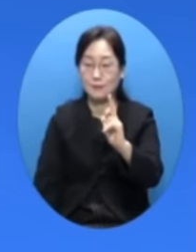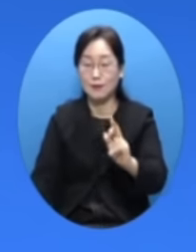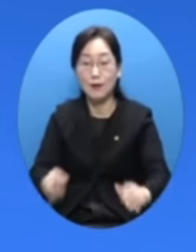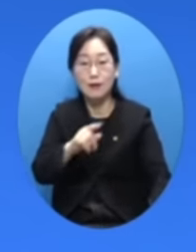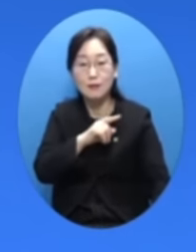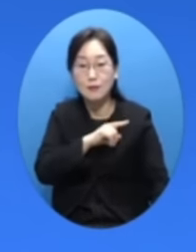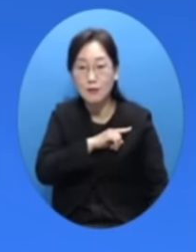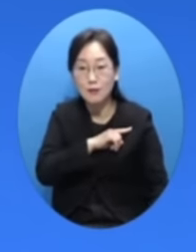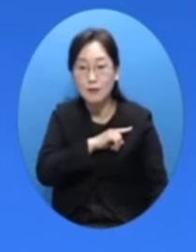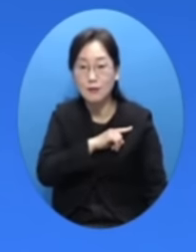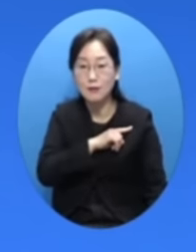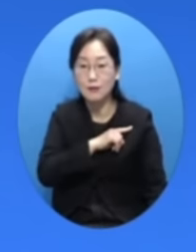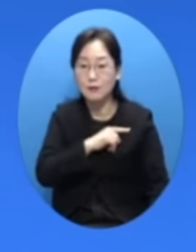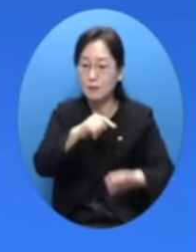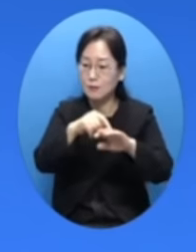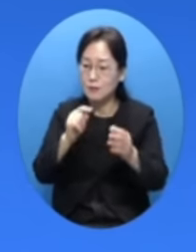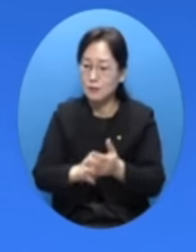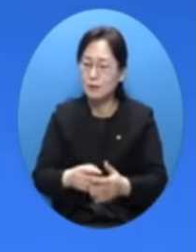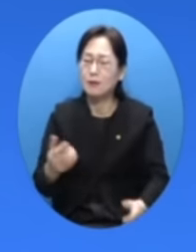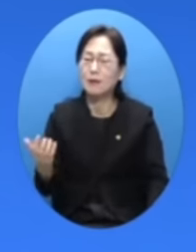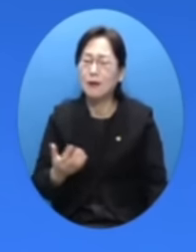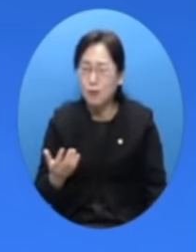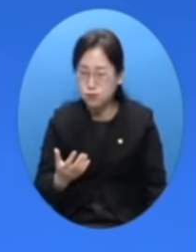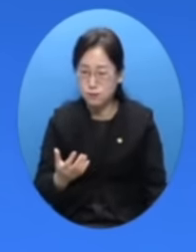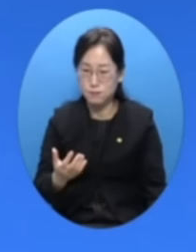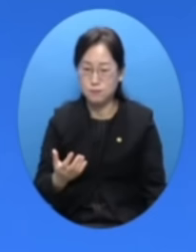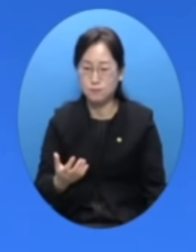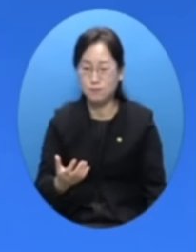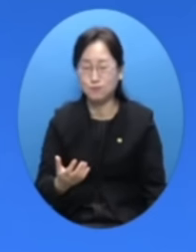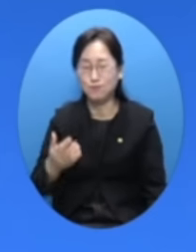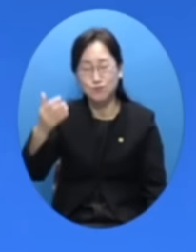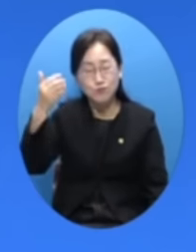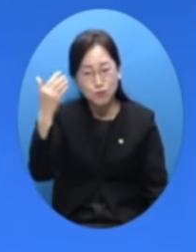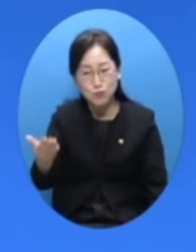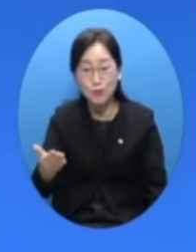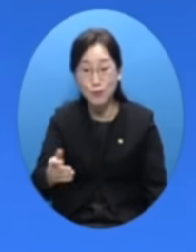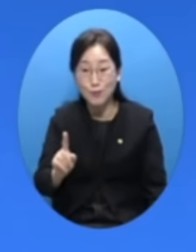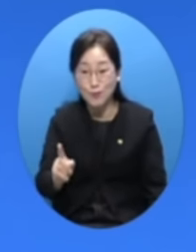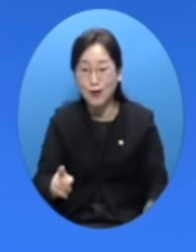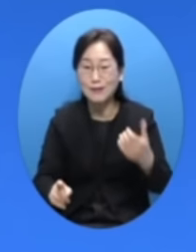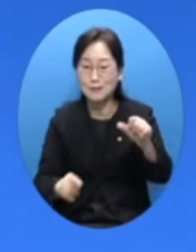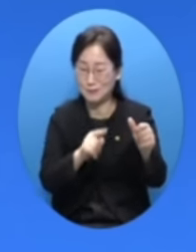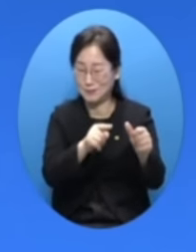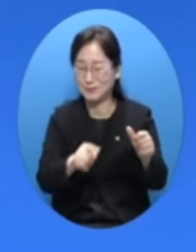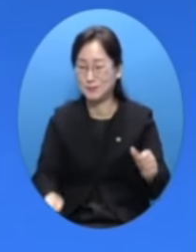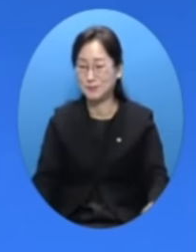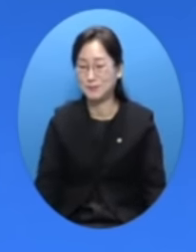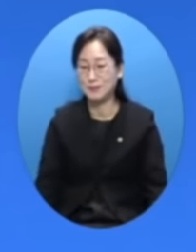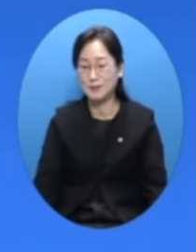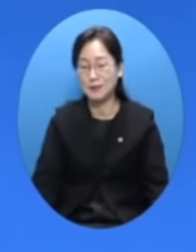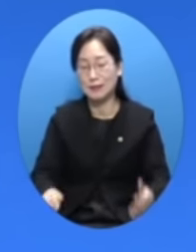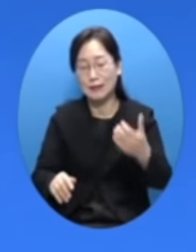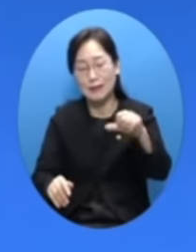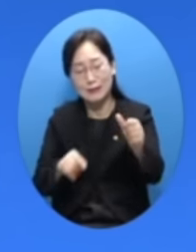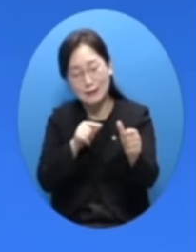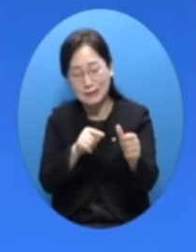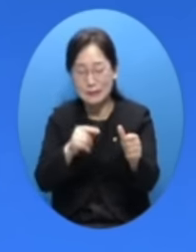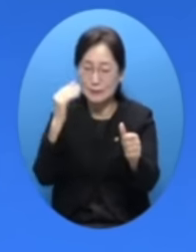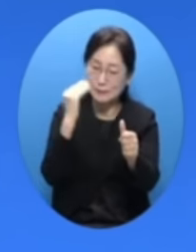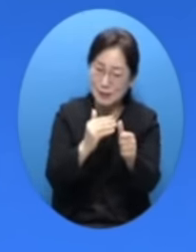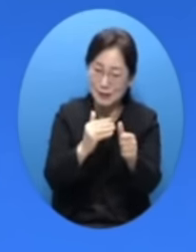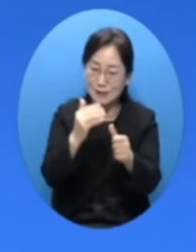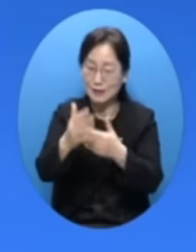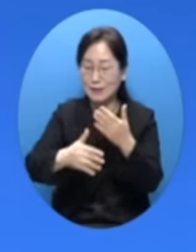가장 마음 아픈 질문을 아들 이삭이 합니다. 그렇지 않아도 이 이삭을 죽여서